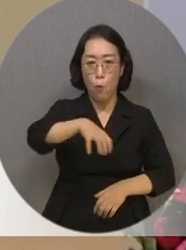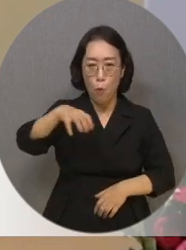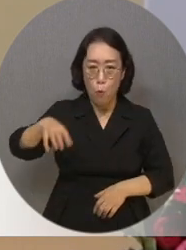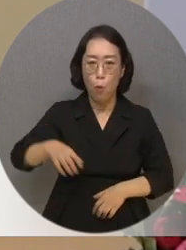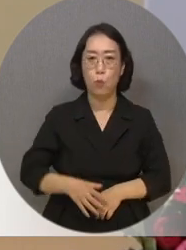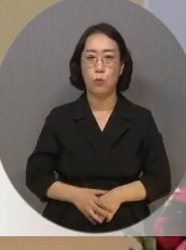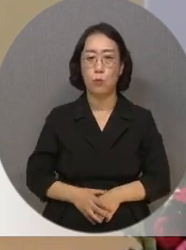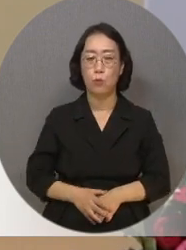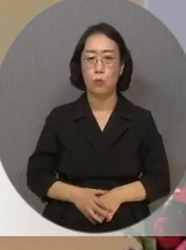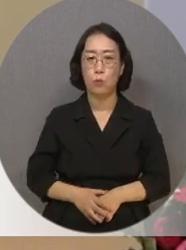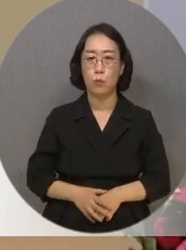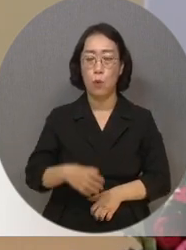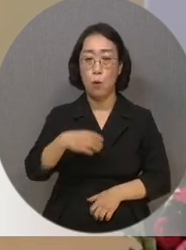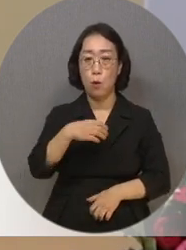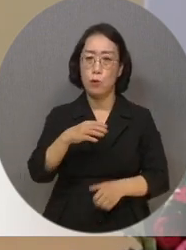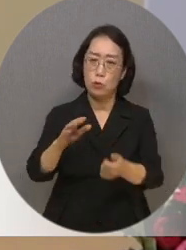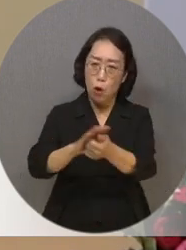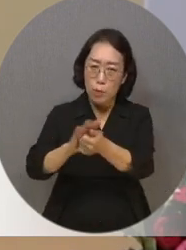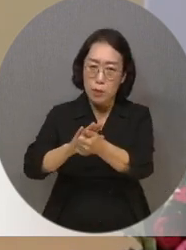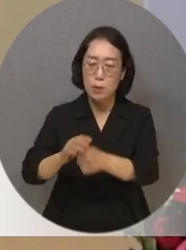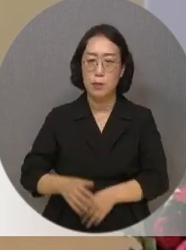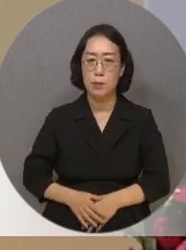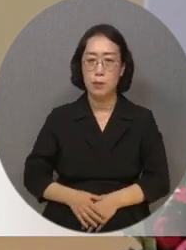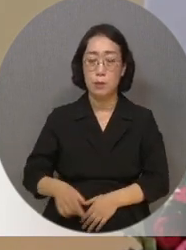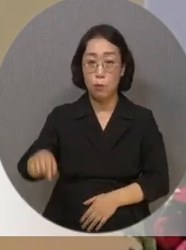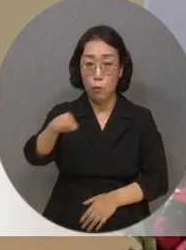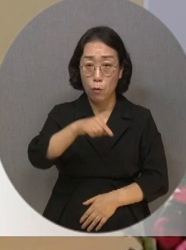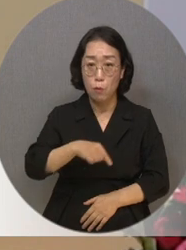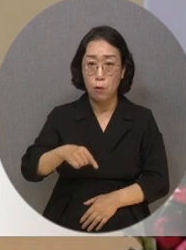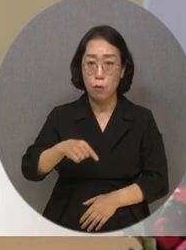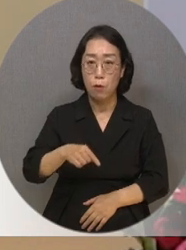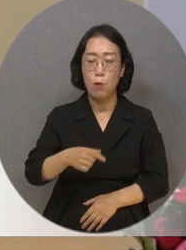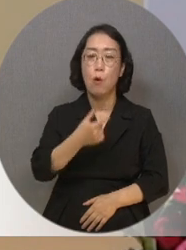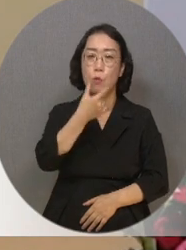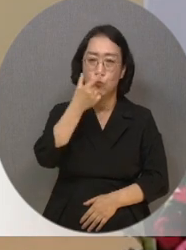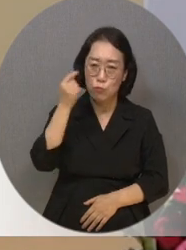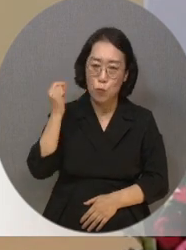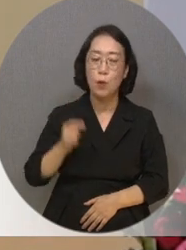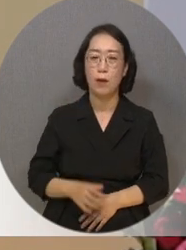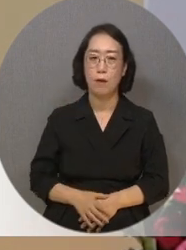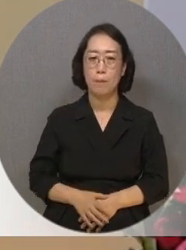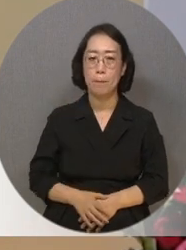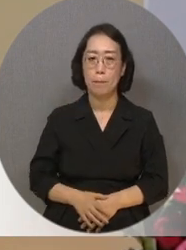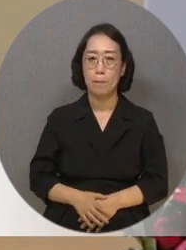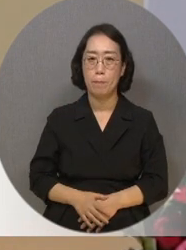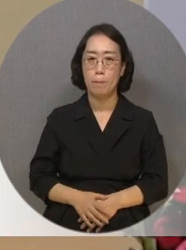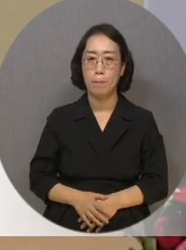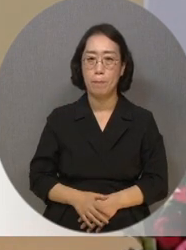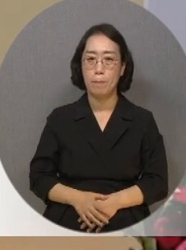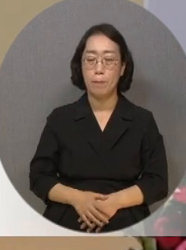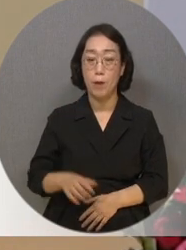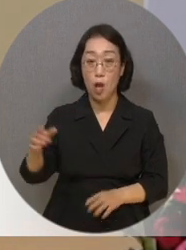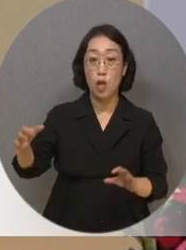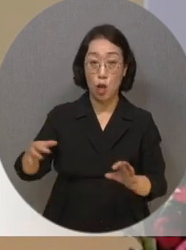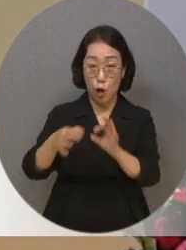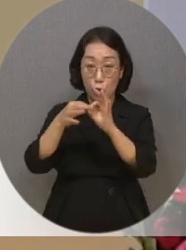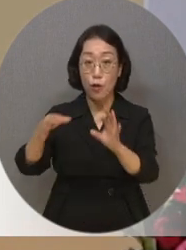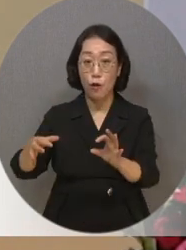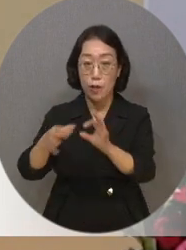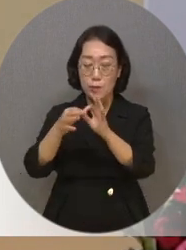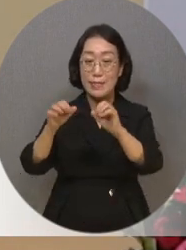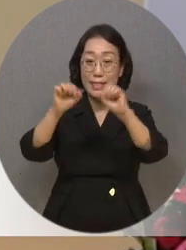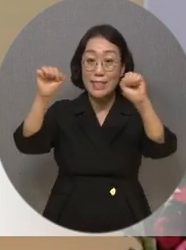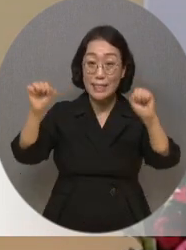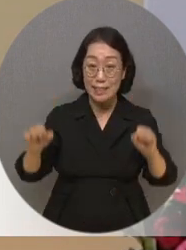시설이나 또 보건 서비스에 대한 안내가 장애인 분들에게 굉장히 좀 미흡한 면이 있었 있기 때문에 그런 걸 연기해 주는